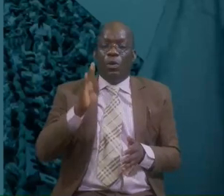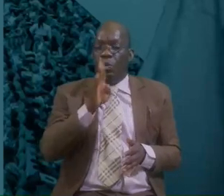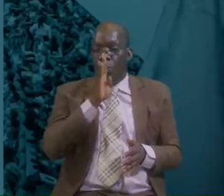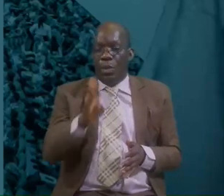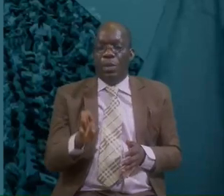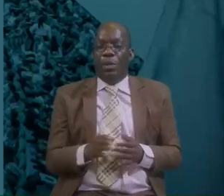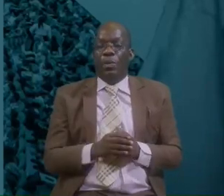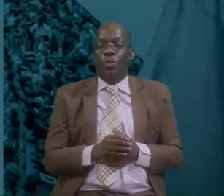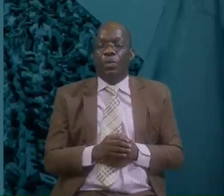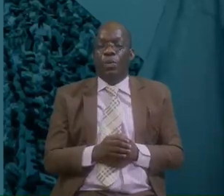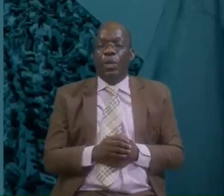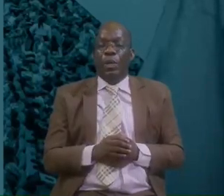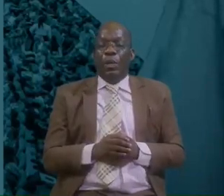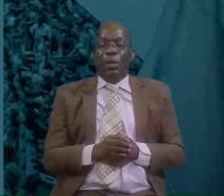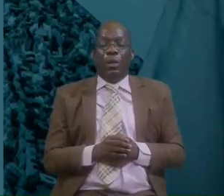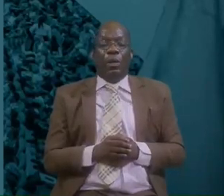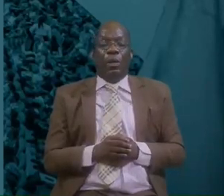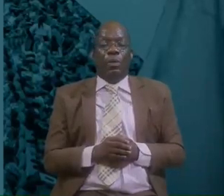Pour ceux qui sont au lieu Alpha,